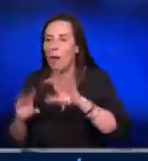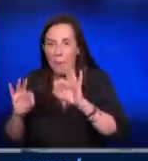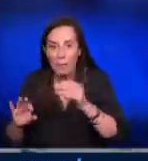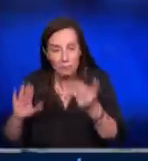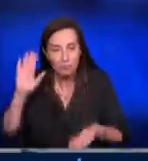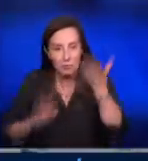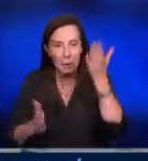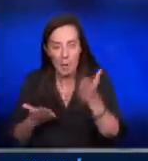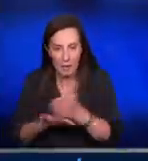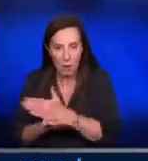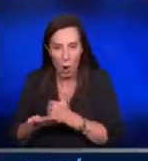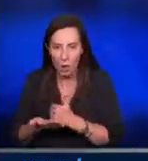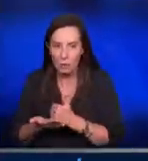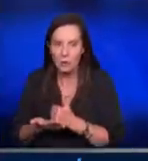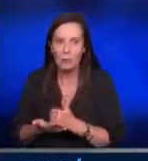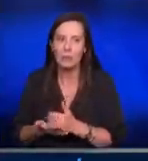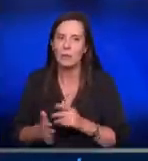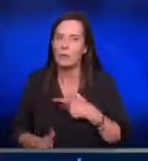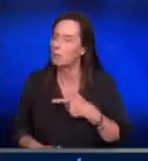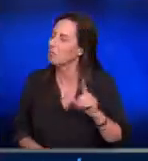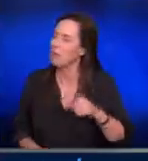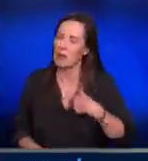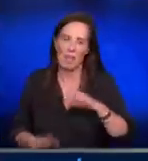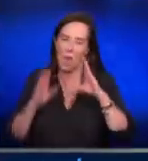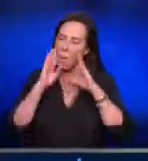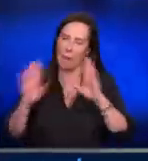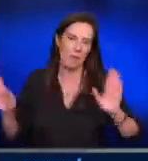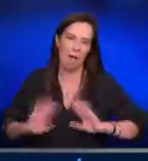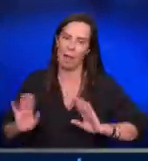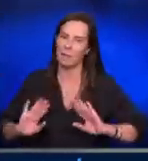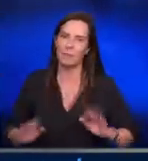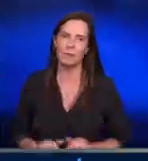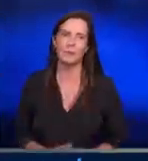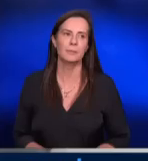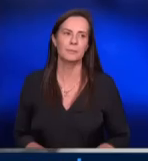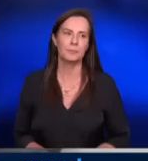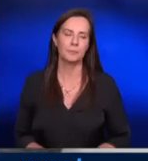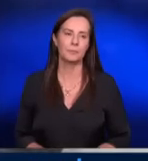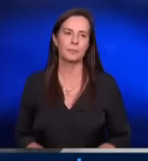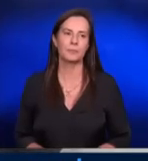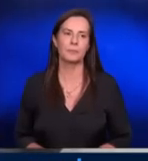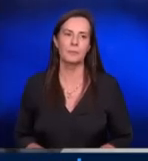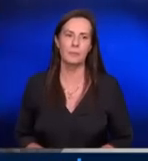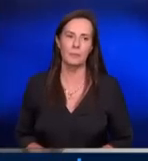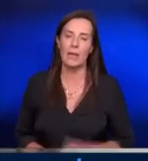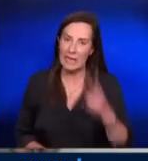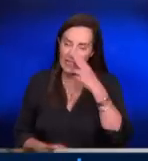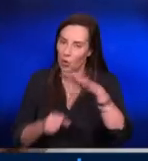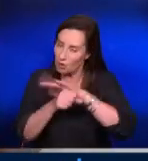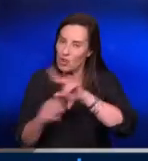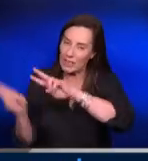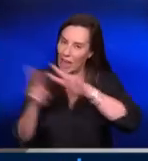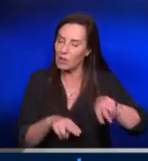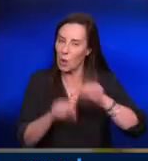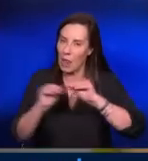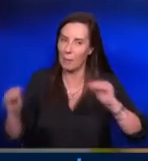שלי שמתחילות לקבל את הכסף בבנק, עד שאני לא רואה את זה נכנס באמת לבנק, אני לא מאמינה. וזה לא שלא ניסו לשכנע אותה